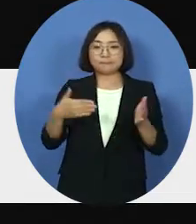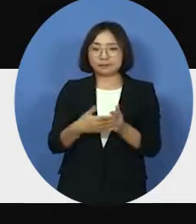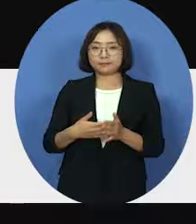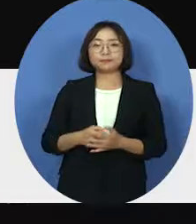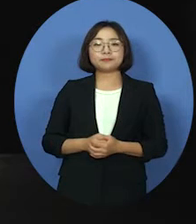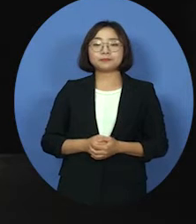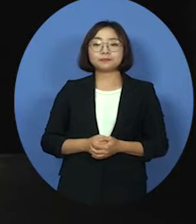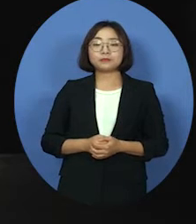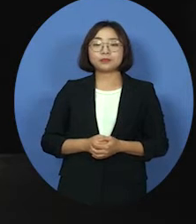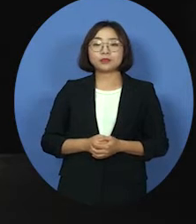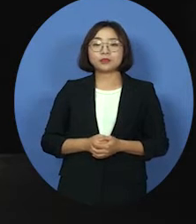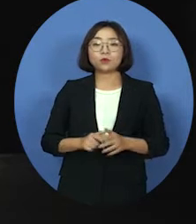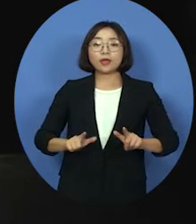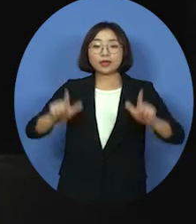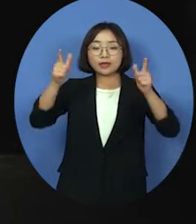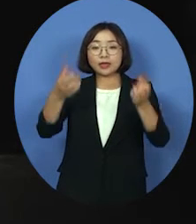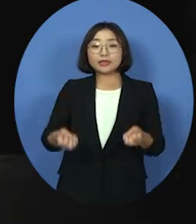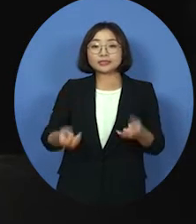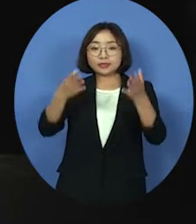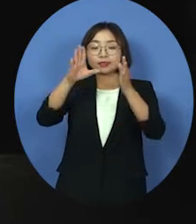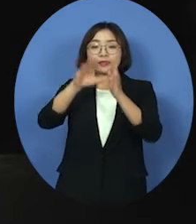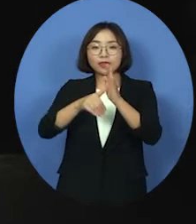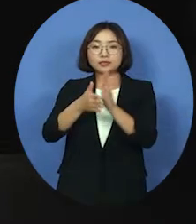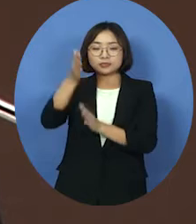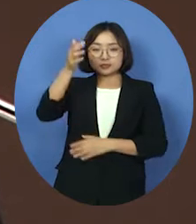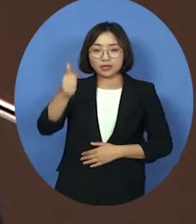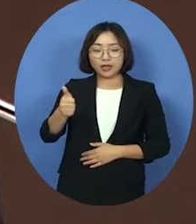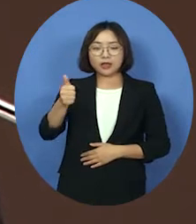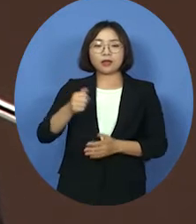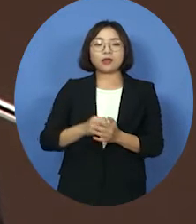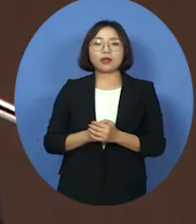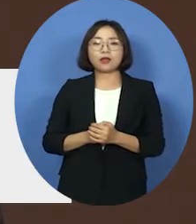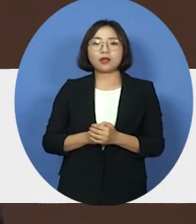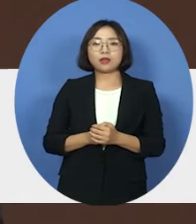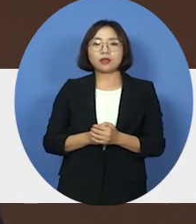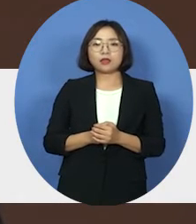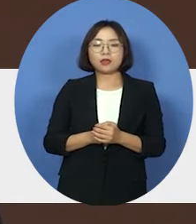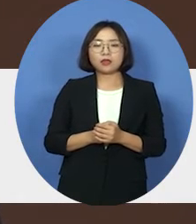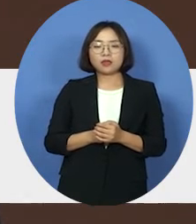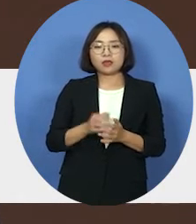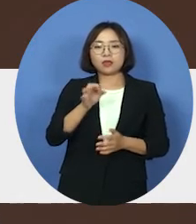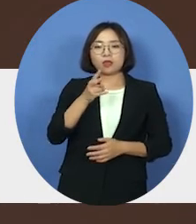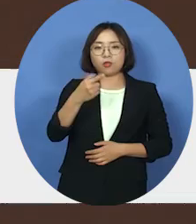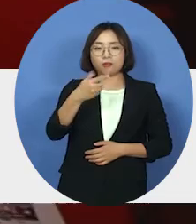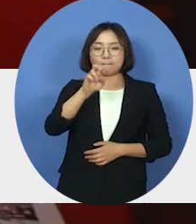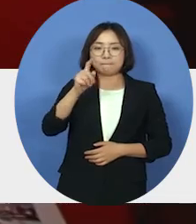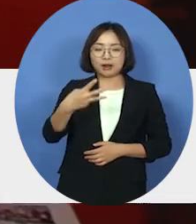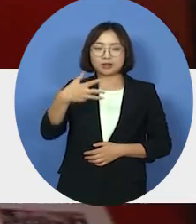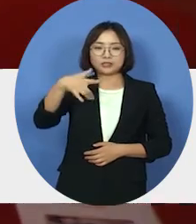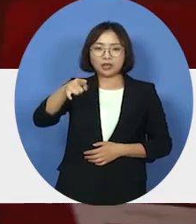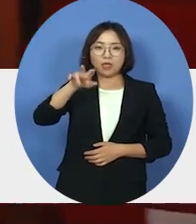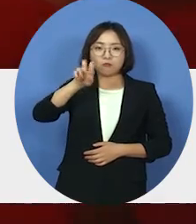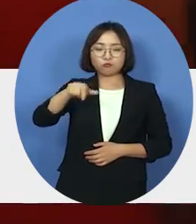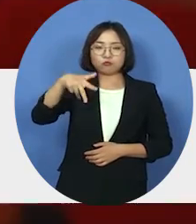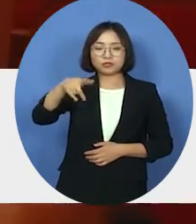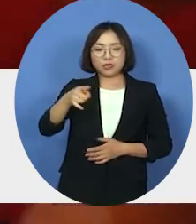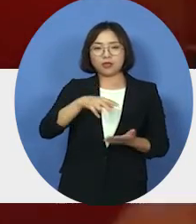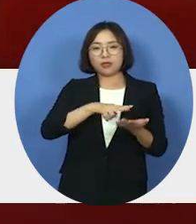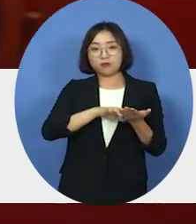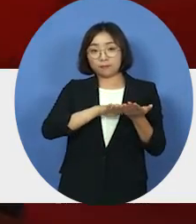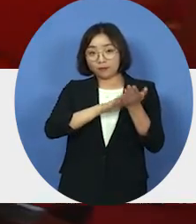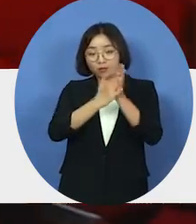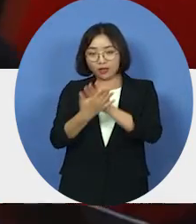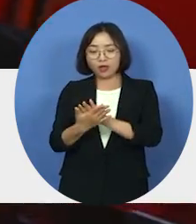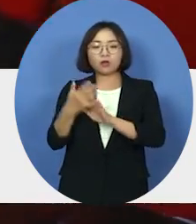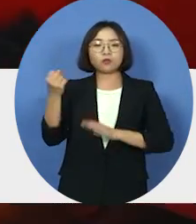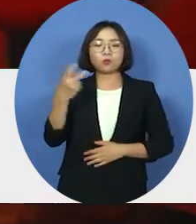진행됐습니다. 또한 이날 행사에서 오시덕 공주시장은 연말 채무제로 도시선언과 2017 공주시 한마음